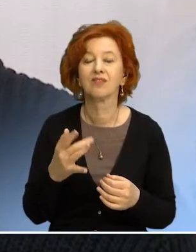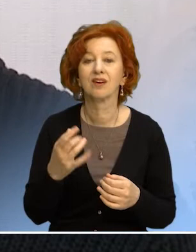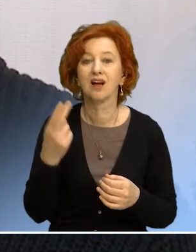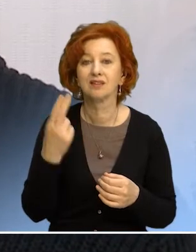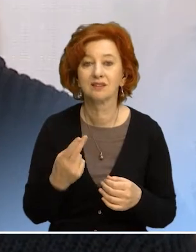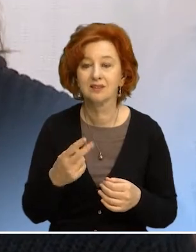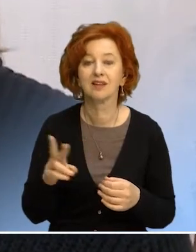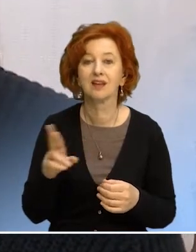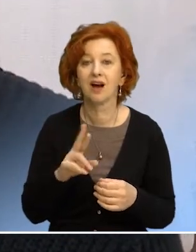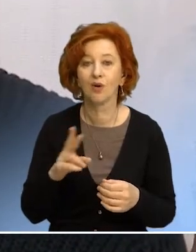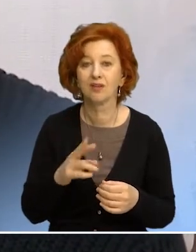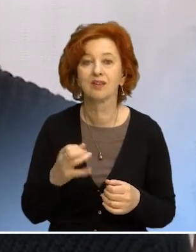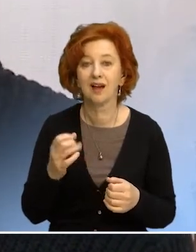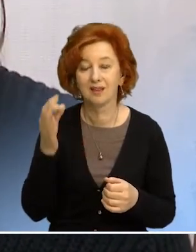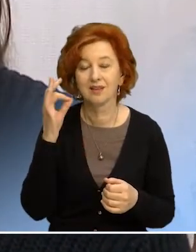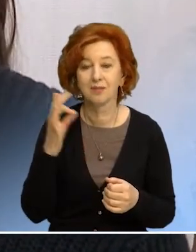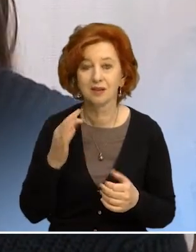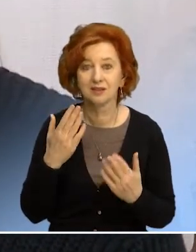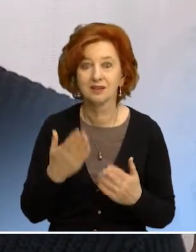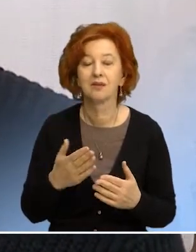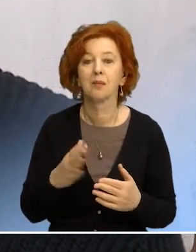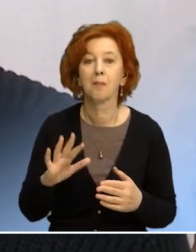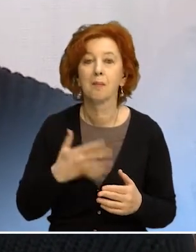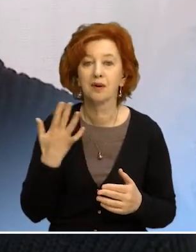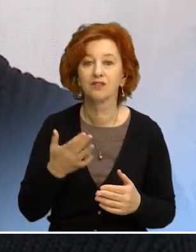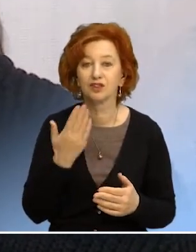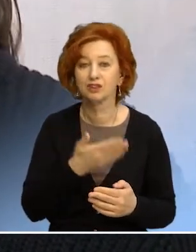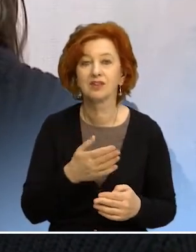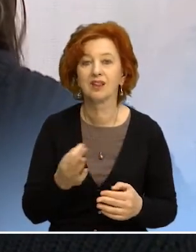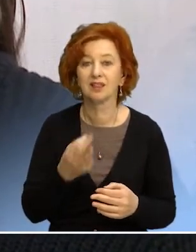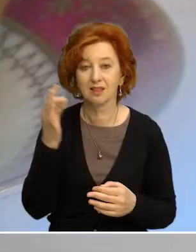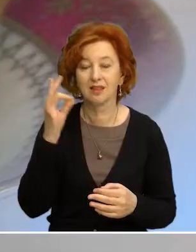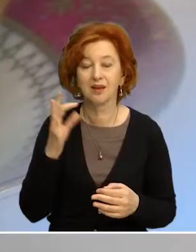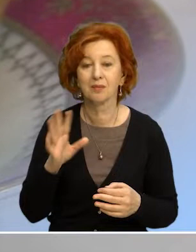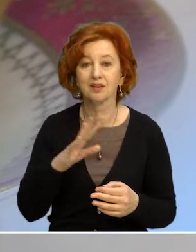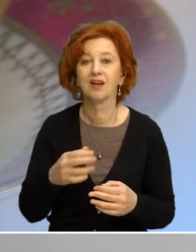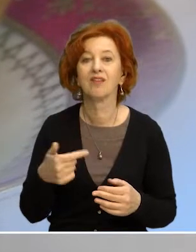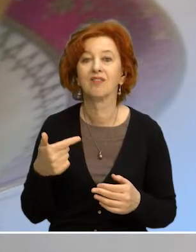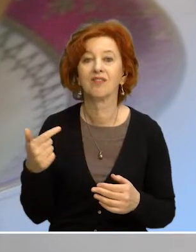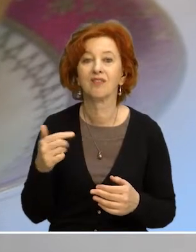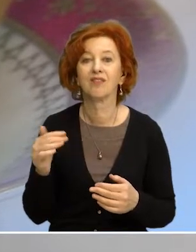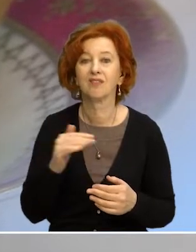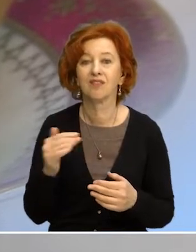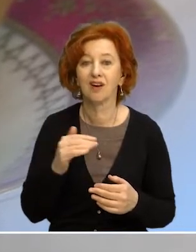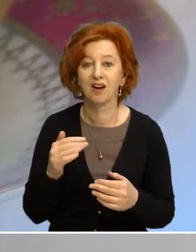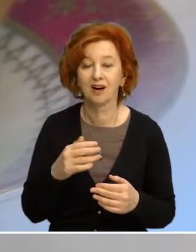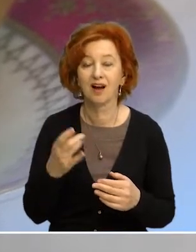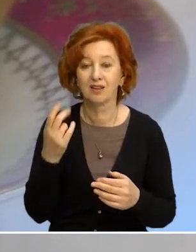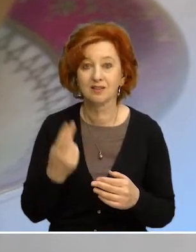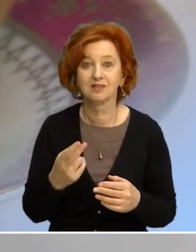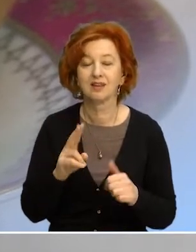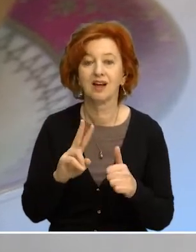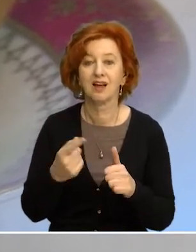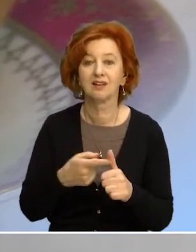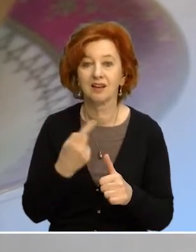Франца Яковлевича, что как на немецкий лад, как привыкли к немцам больше, чем к шотландцам. И Франц Гарднер в Вербилках,